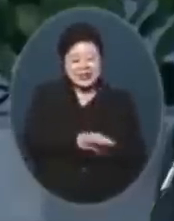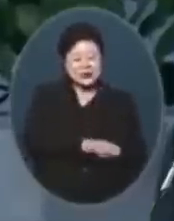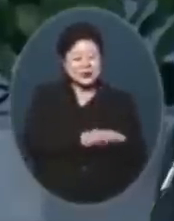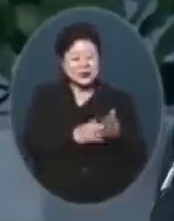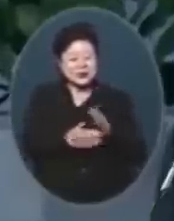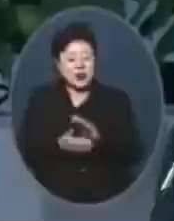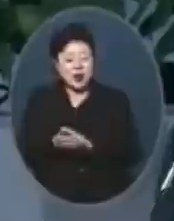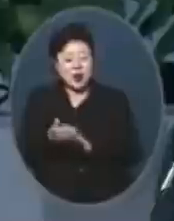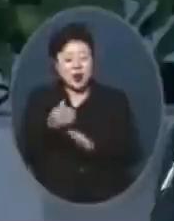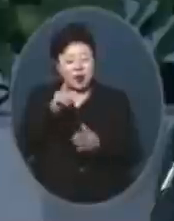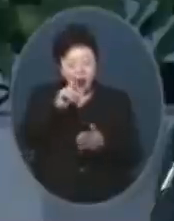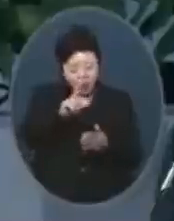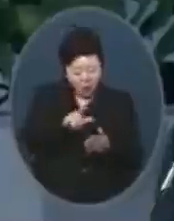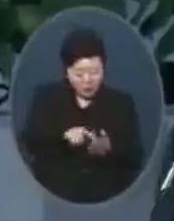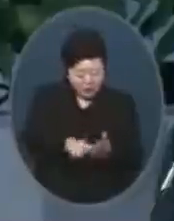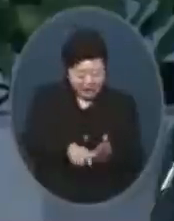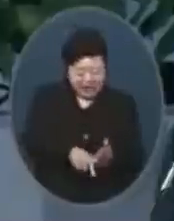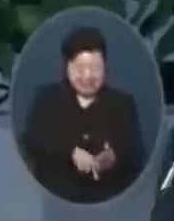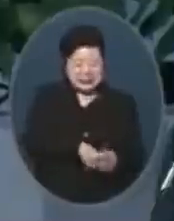살 수